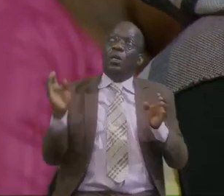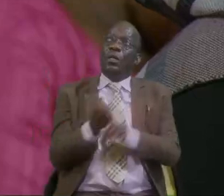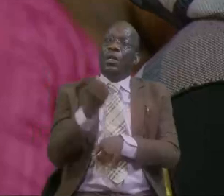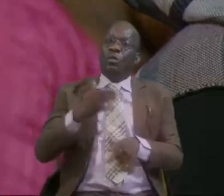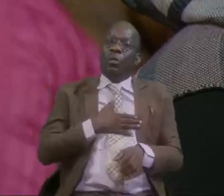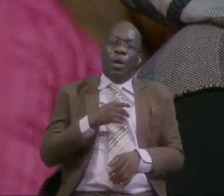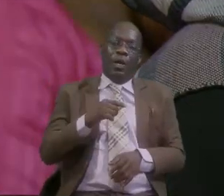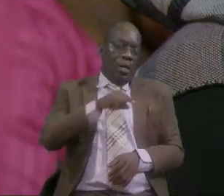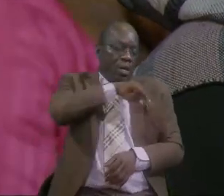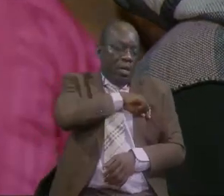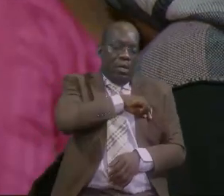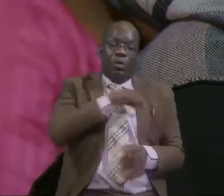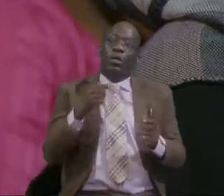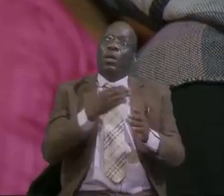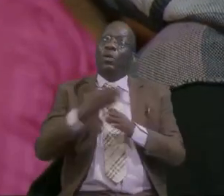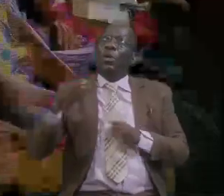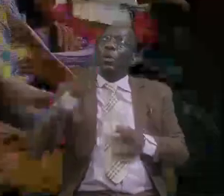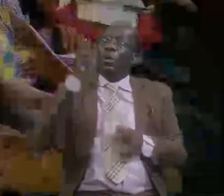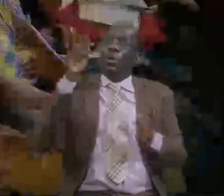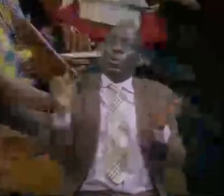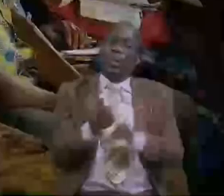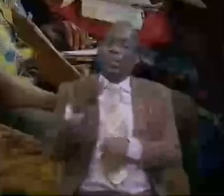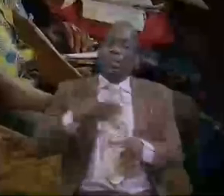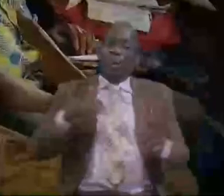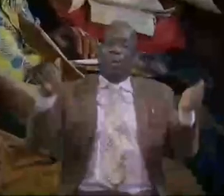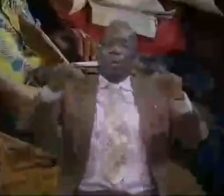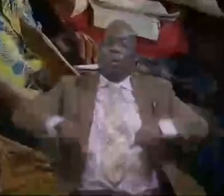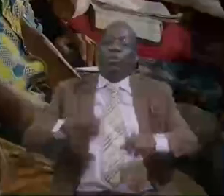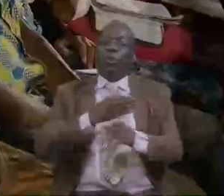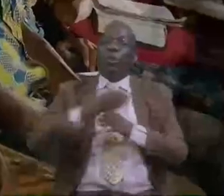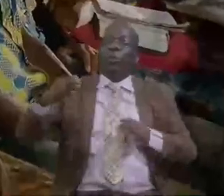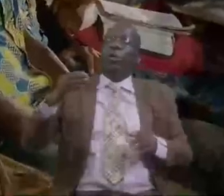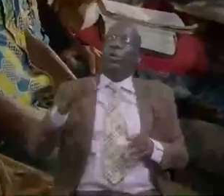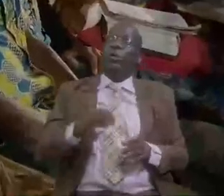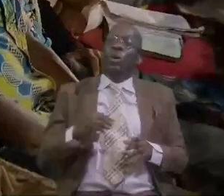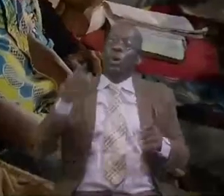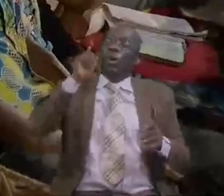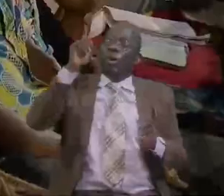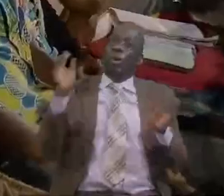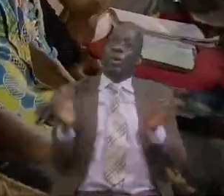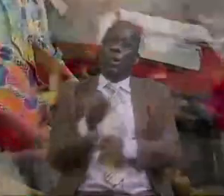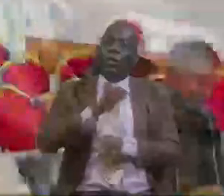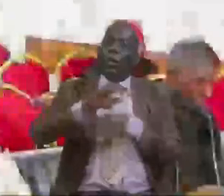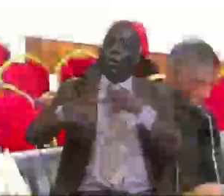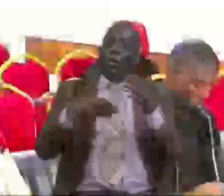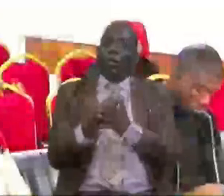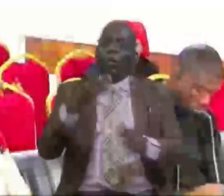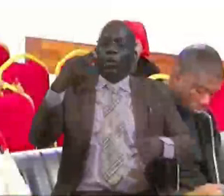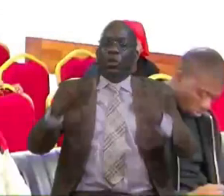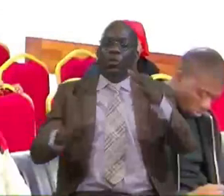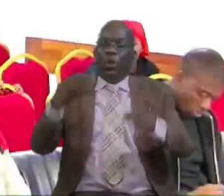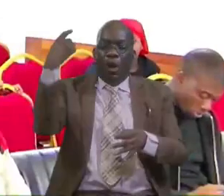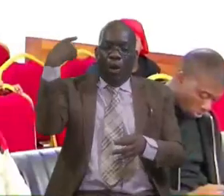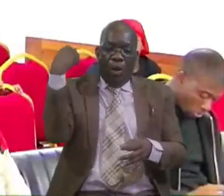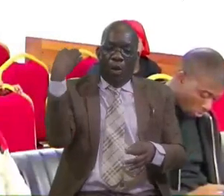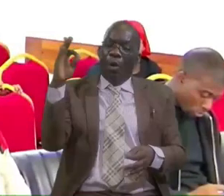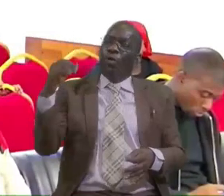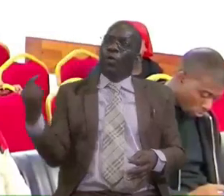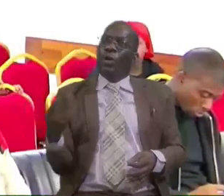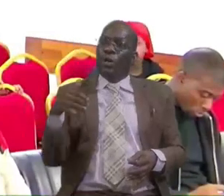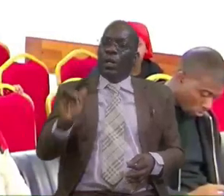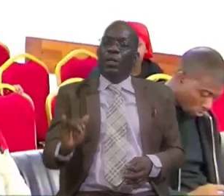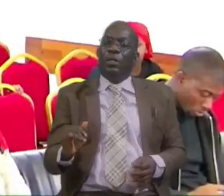culpabilité, il ôte ma condamnation, il ôte tout le jugement de l'éternité, il ôte cela loin